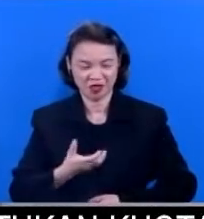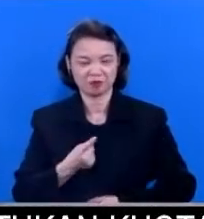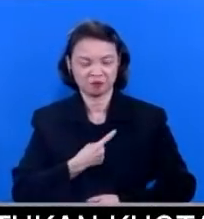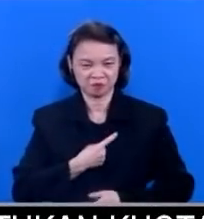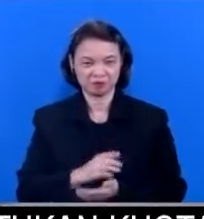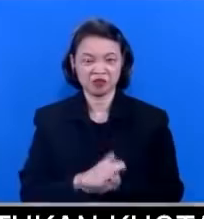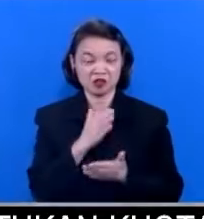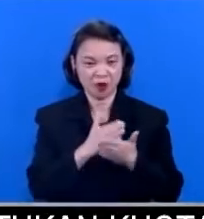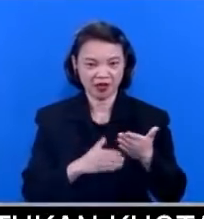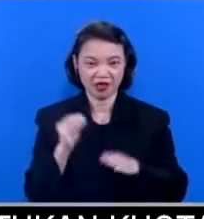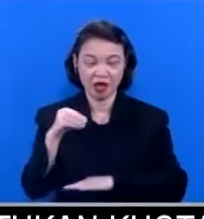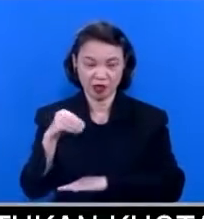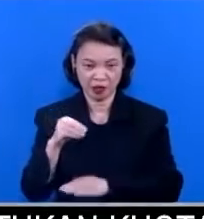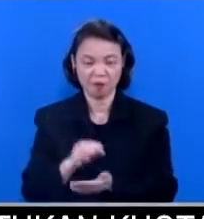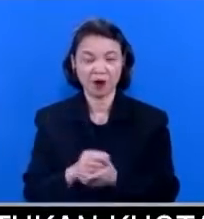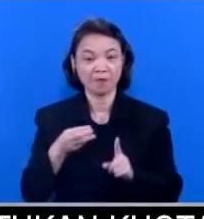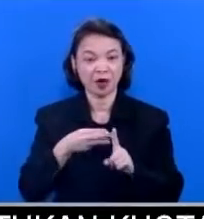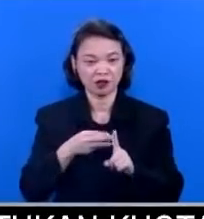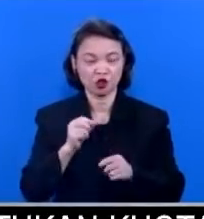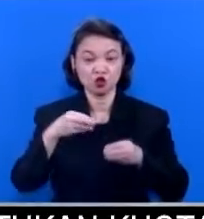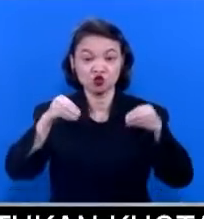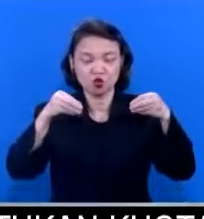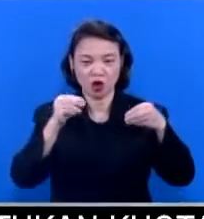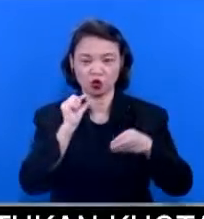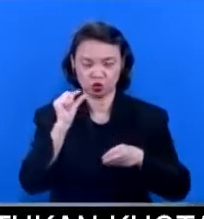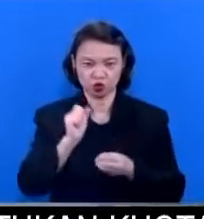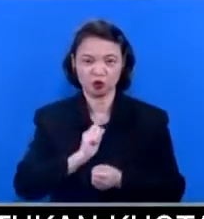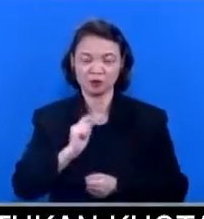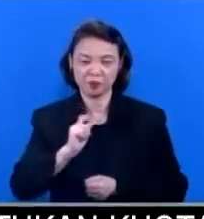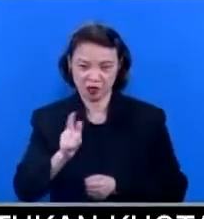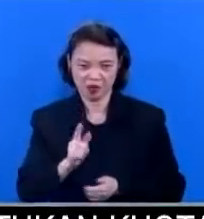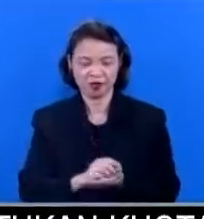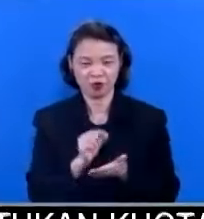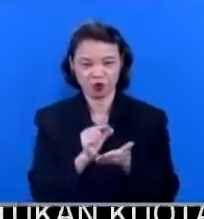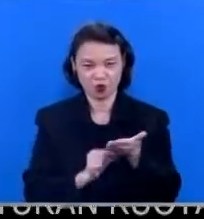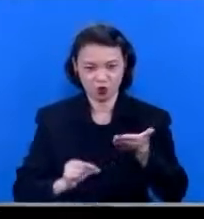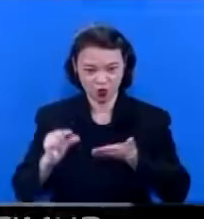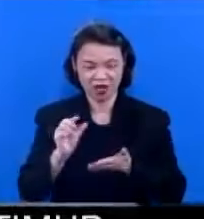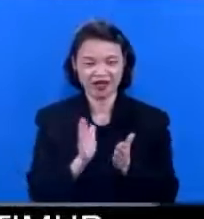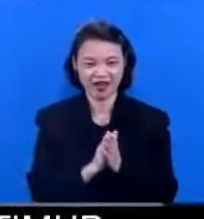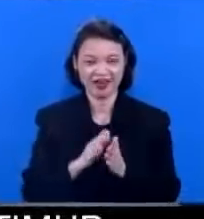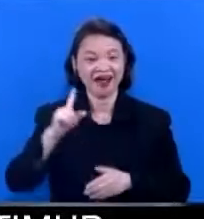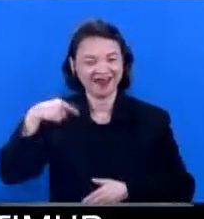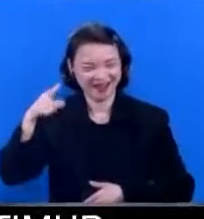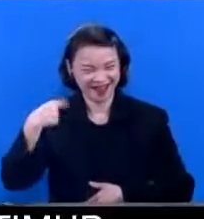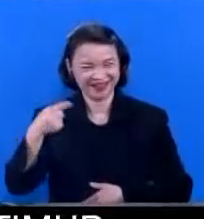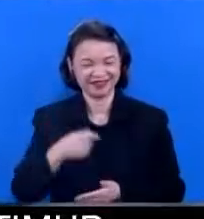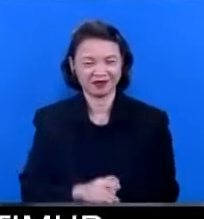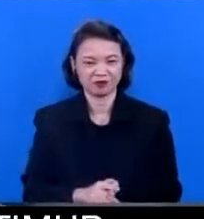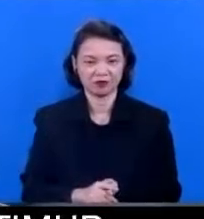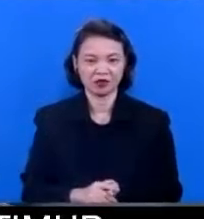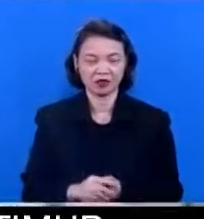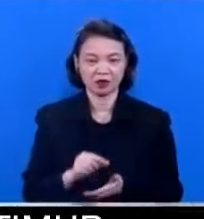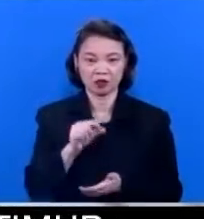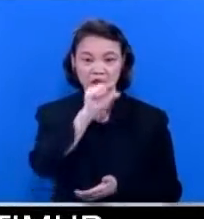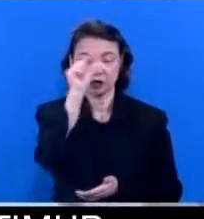batik peliharaannya ia jual untuk kebutuhan sehari-hari dan biaya kuliahnya. Bodoh-bodoh juga pertanyaannya. Ayam batik Italia memiliki khas warna